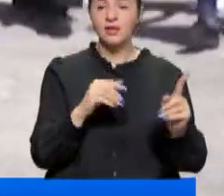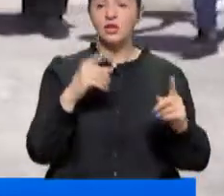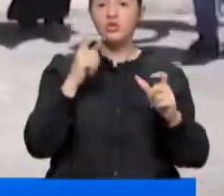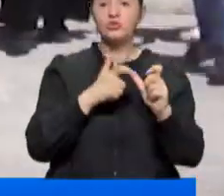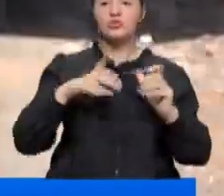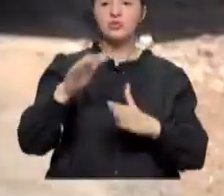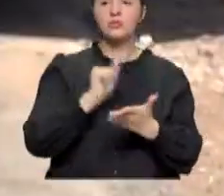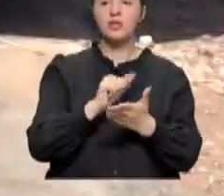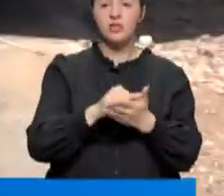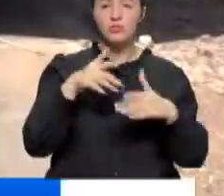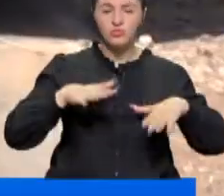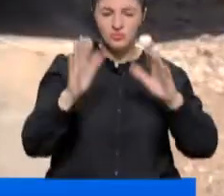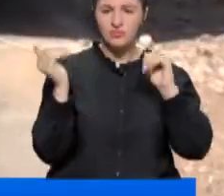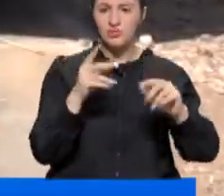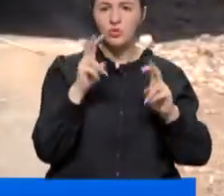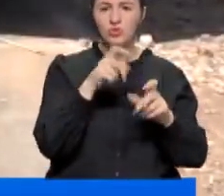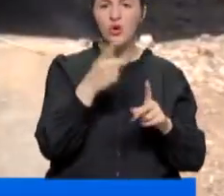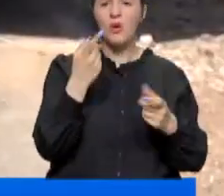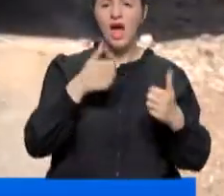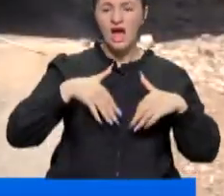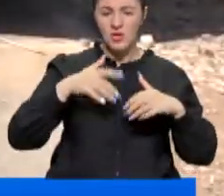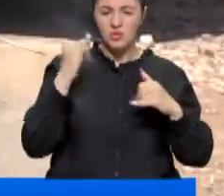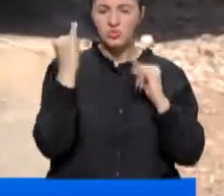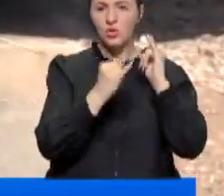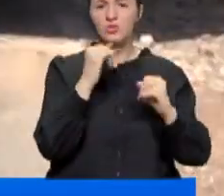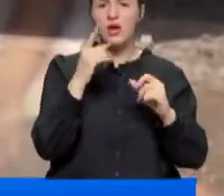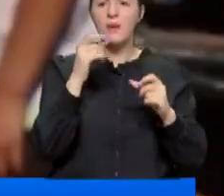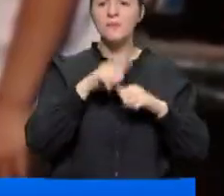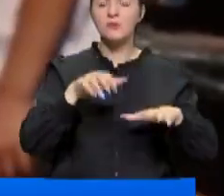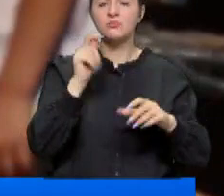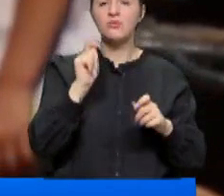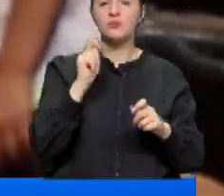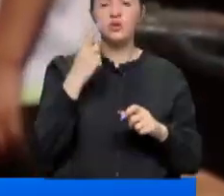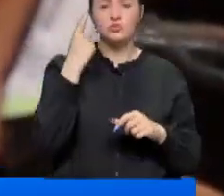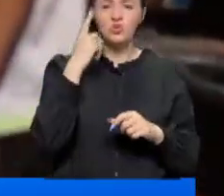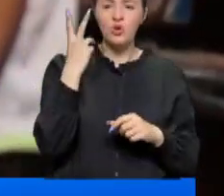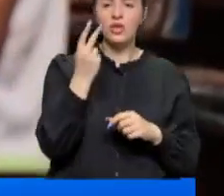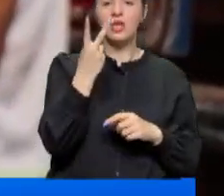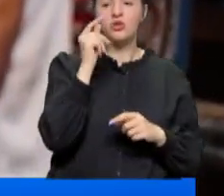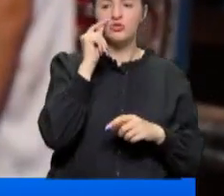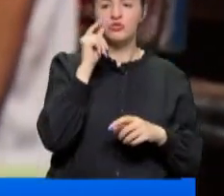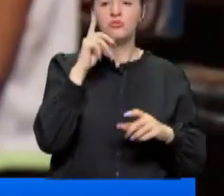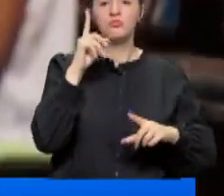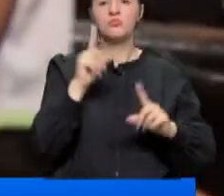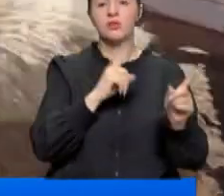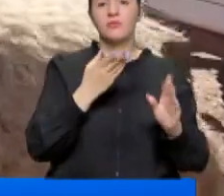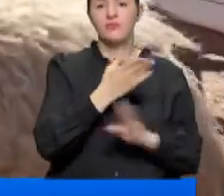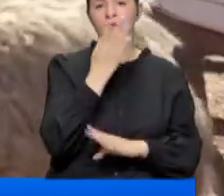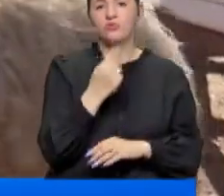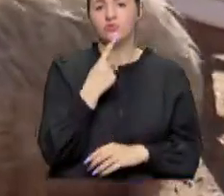geldi sosyal medyada sığınmacılarla ilgili provakatif paylaşımlar yaptığı belirlenen iki kişi hakkında adli işlem başlatıldığını duyurdu